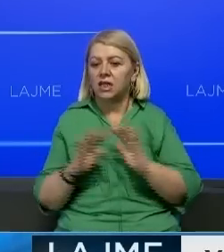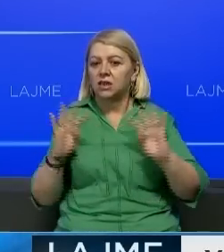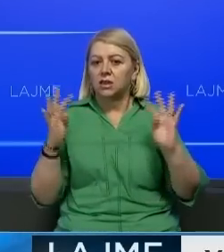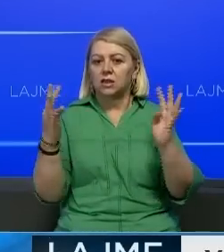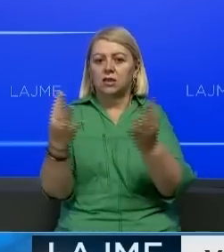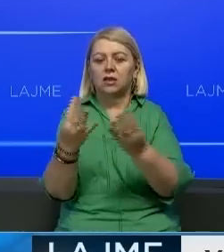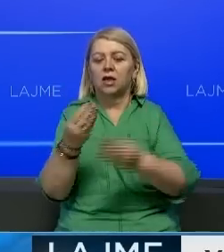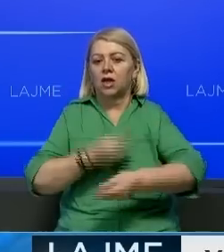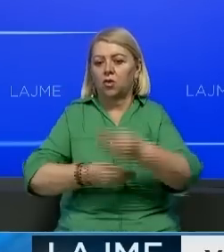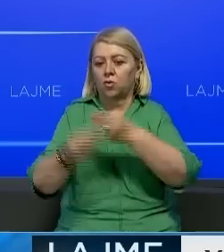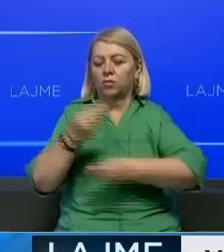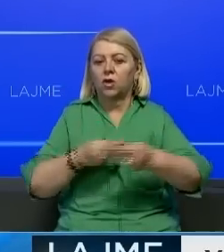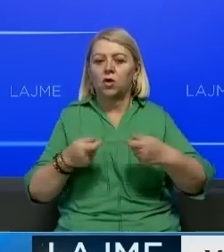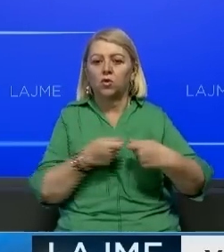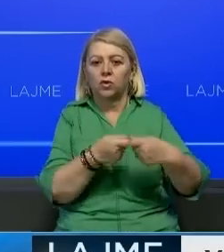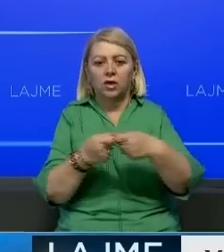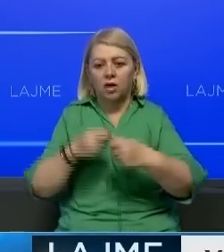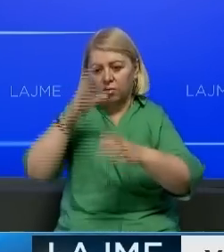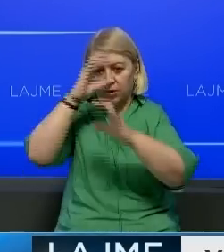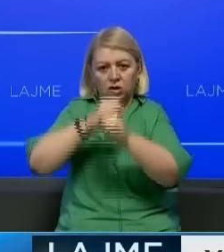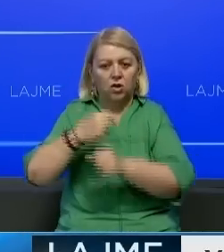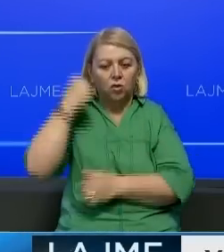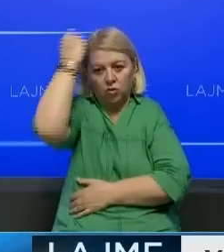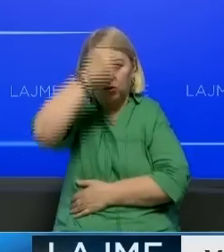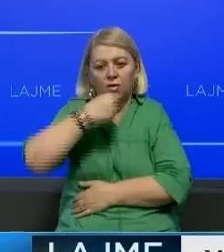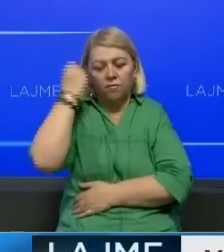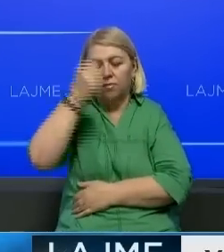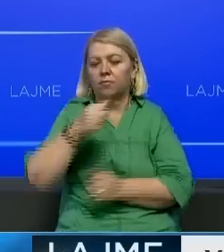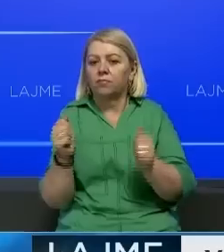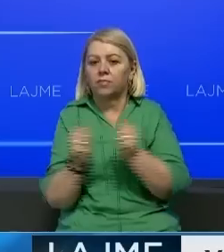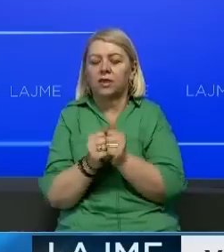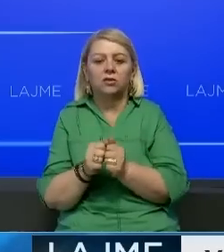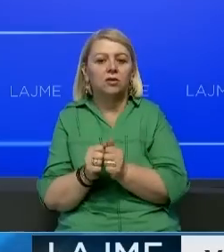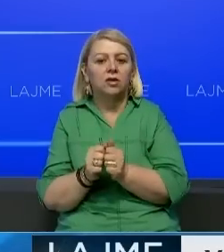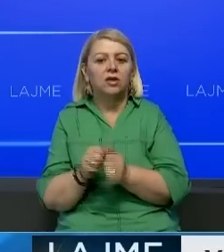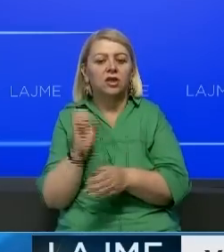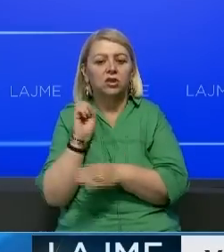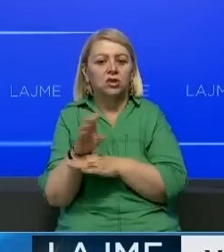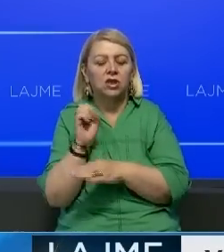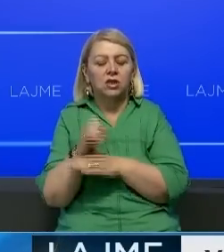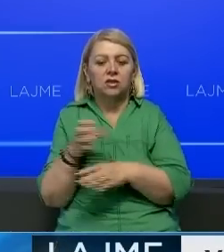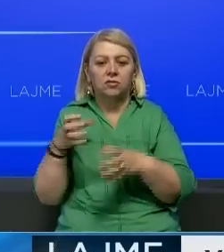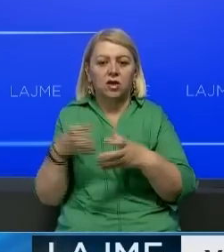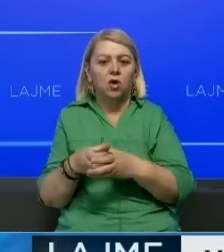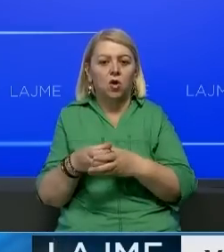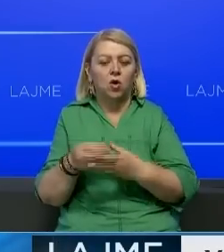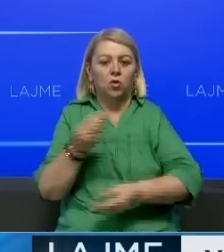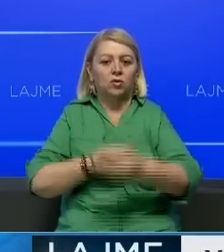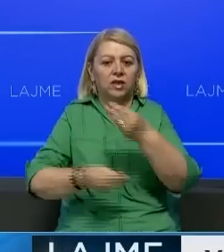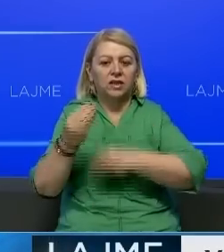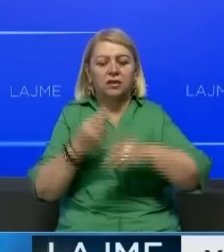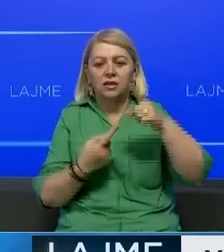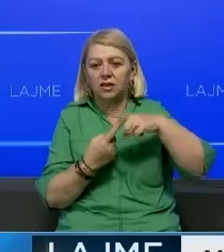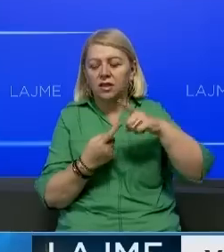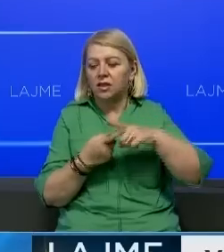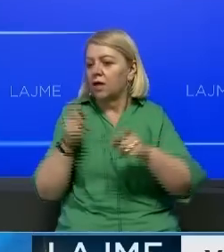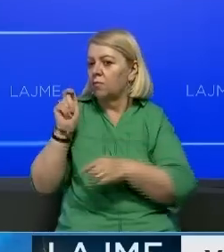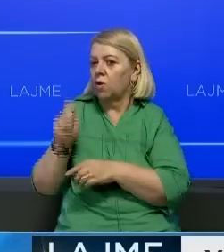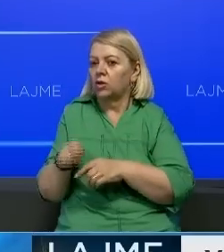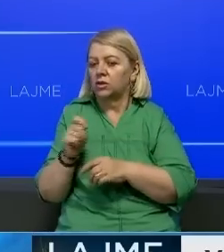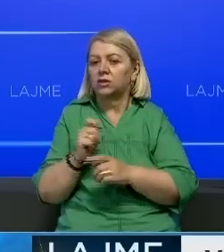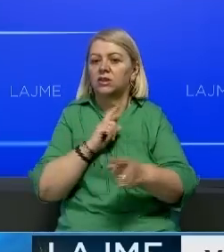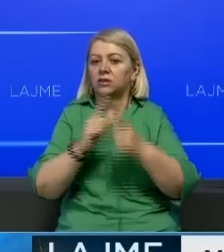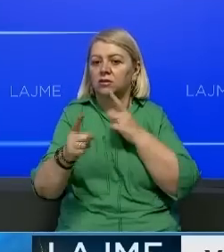karakterit ekonomik organizuar nga ambasada e Kosovës, në bashkëpunim me Këshillin Diplomatik, Odën Ekonomike Tajlandeze dhe Bordin e Tregtisë